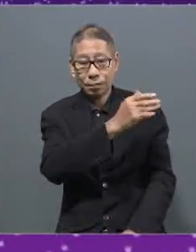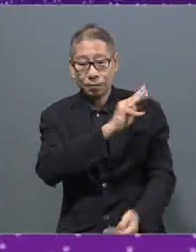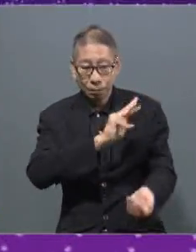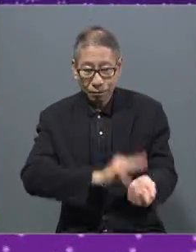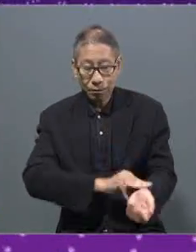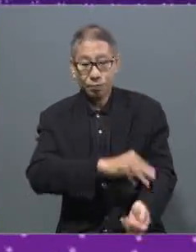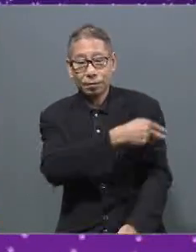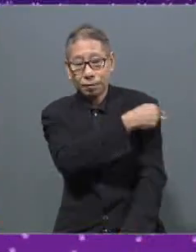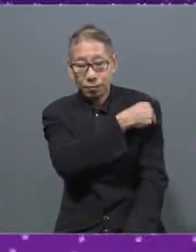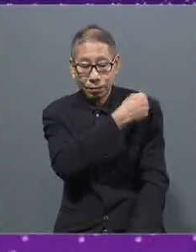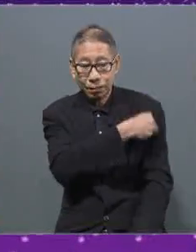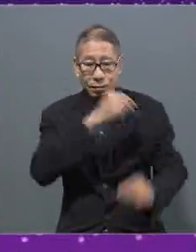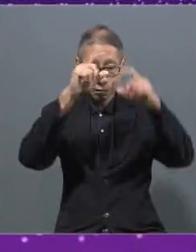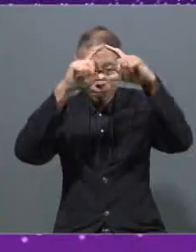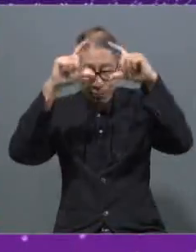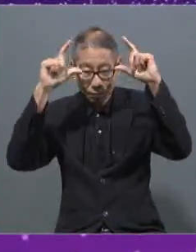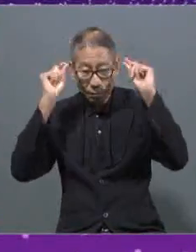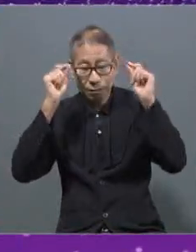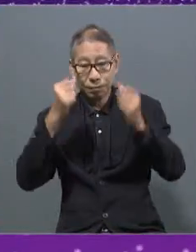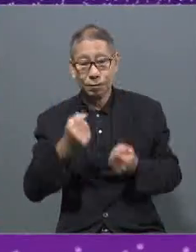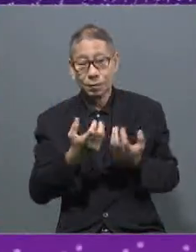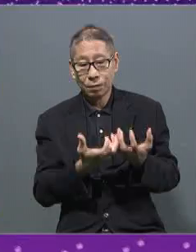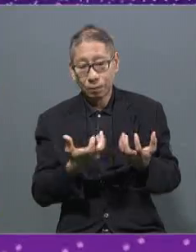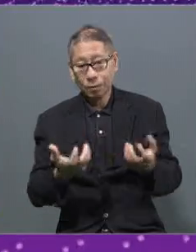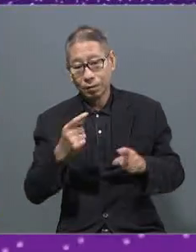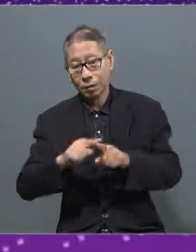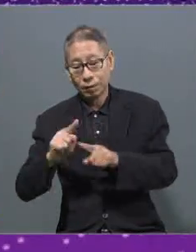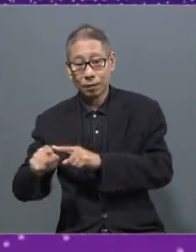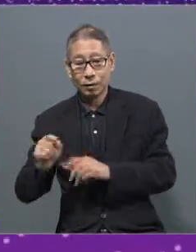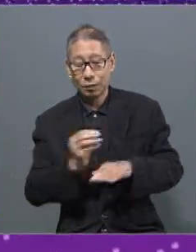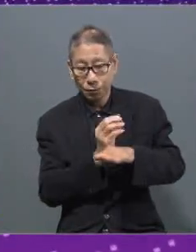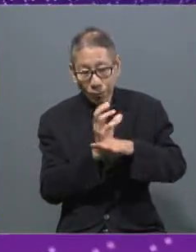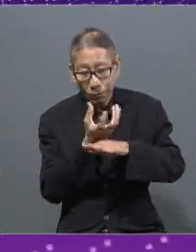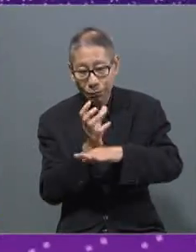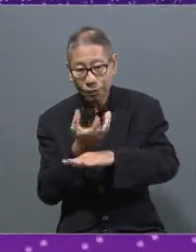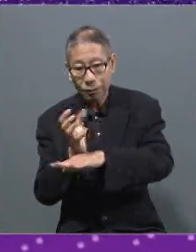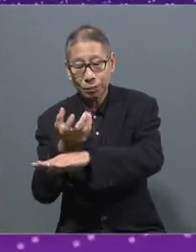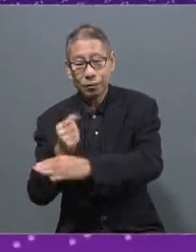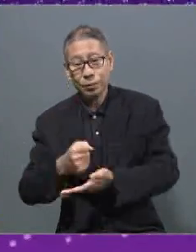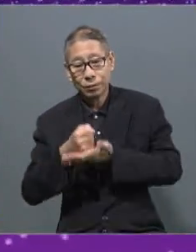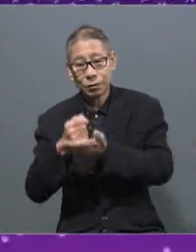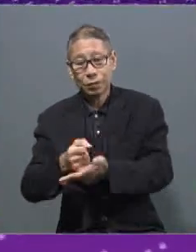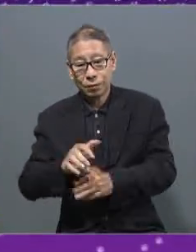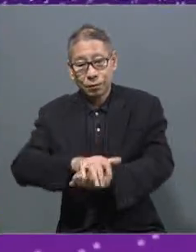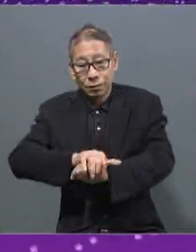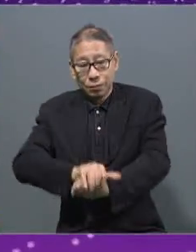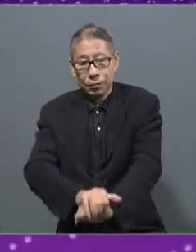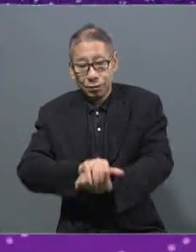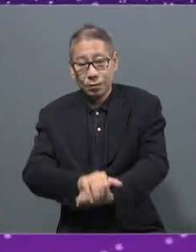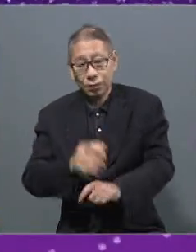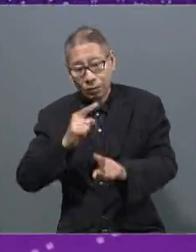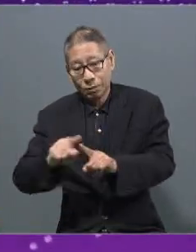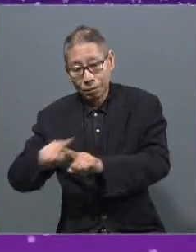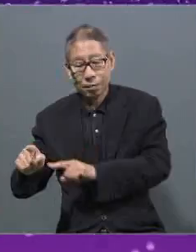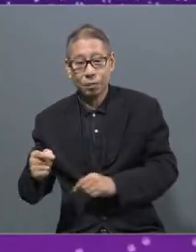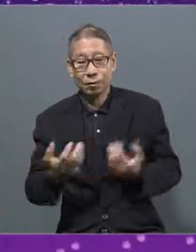บาลเภสัชกรนักปฏิบัติการฉุกเฉินเจ้าหน้าที่กู้ชีพเจ้าหน้าที่สื่อสารและช่างเทคนิคพร้อมอุปกรณ์แบบครบ